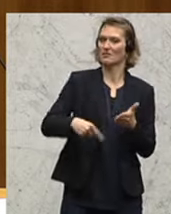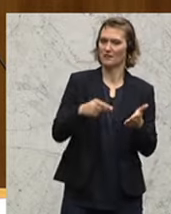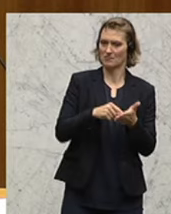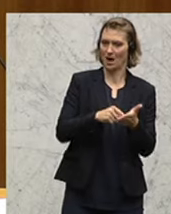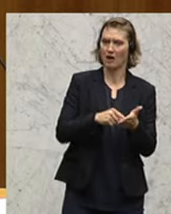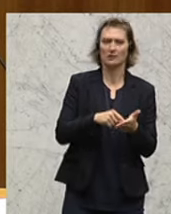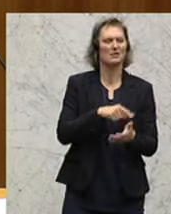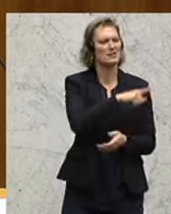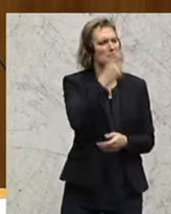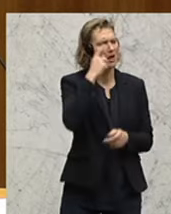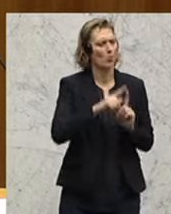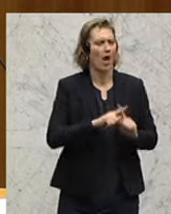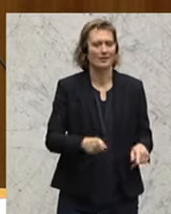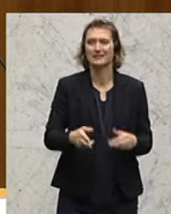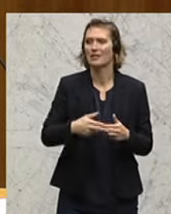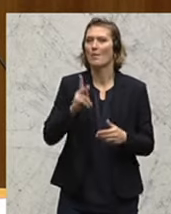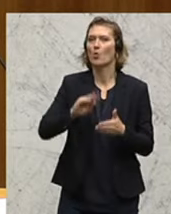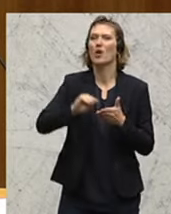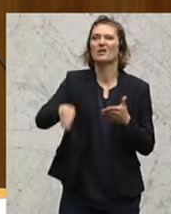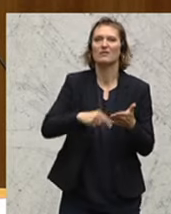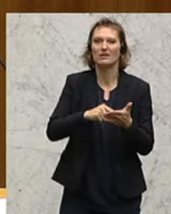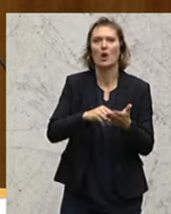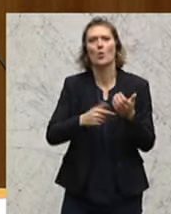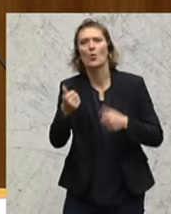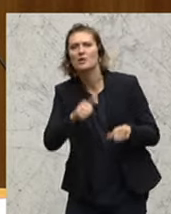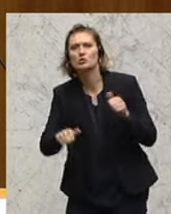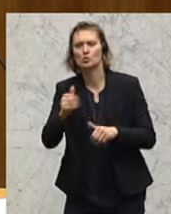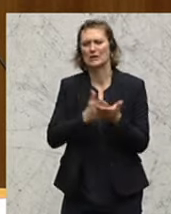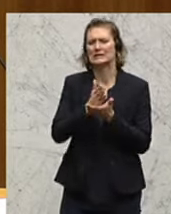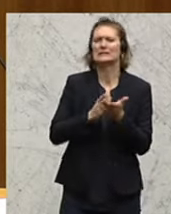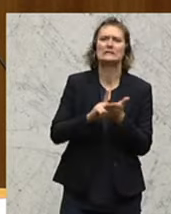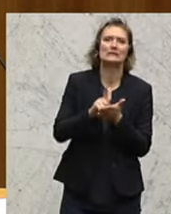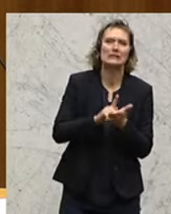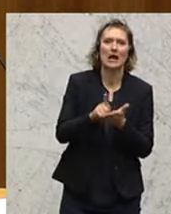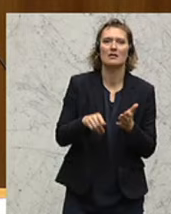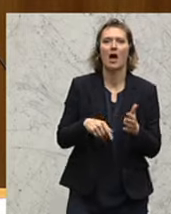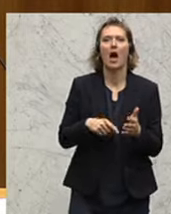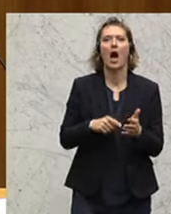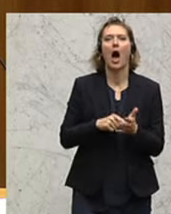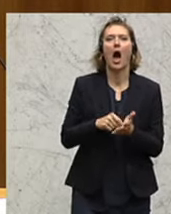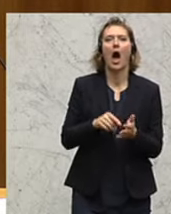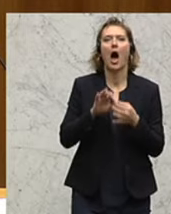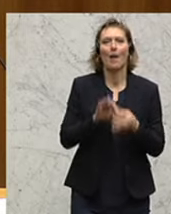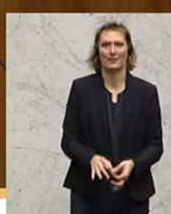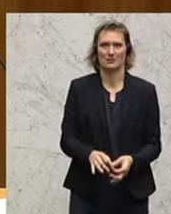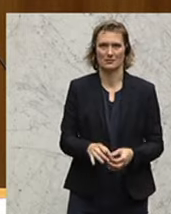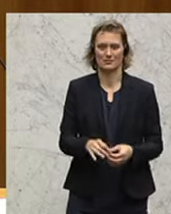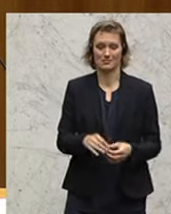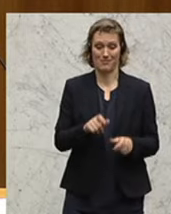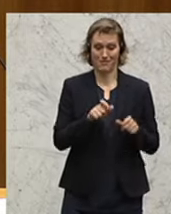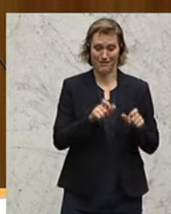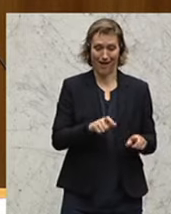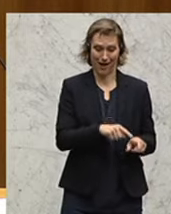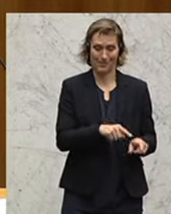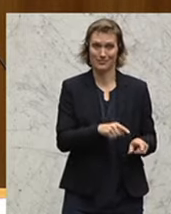auch das sehen Sie, andererseits es gibt neben den Kollektivverträgen viele andere dienstzeitabhängige Ansprüche, wo ältere Mitarbeiter für den